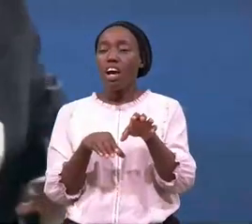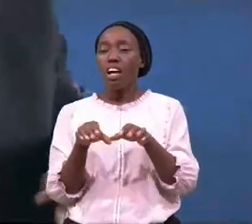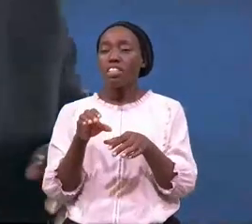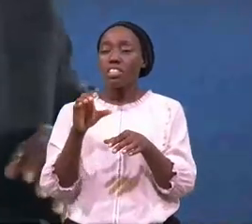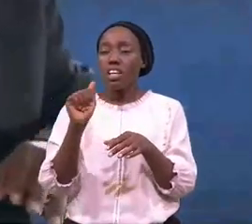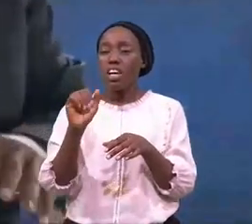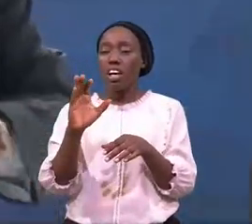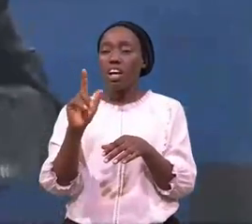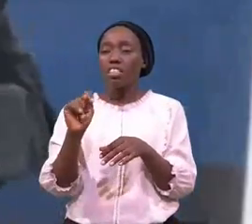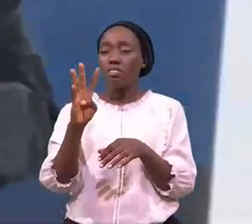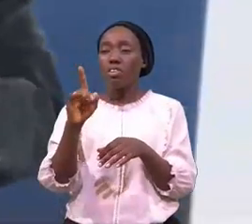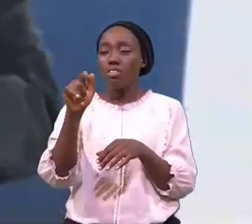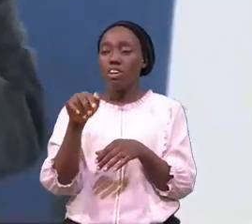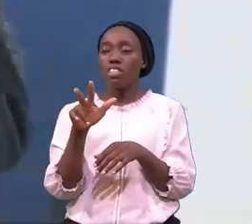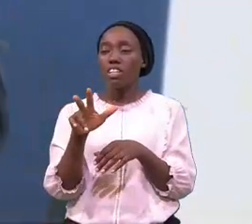4, 33.